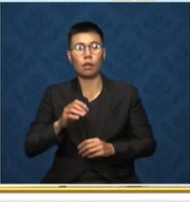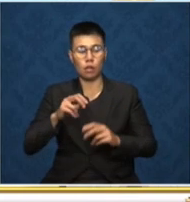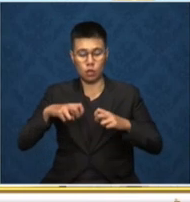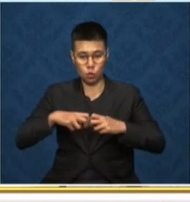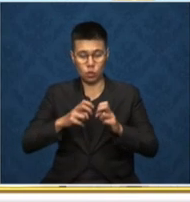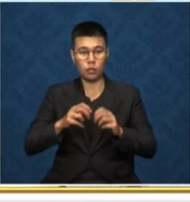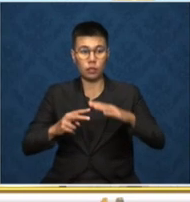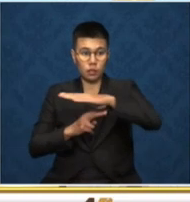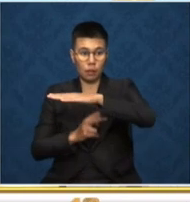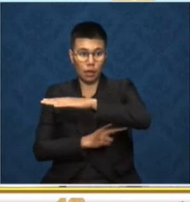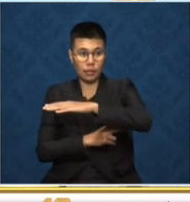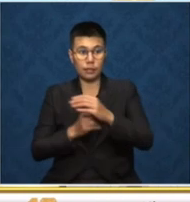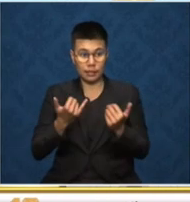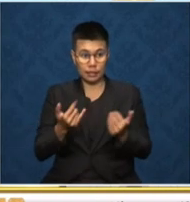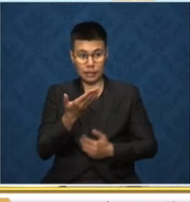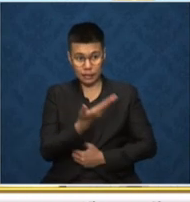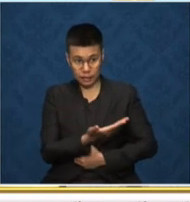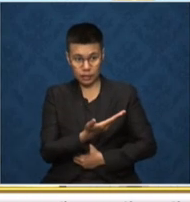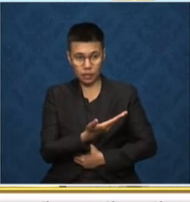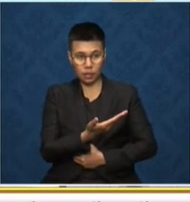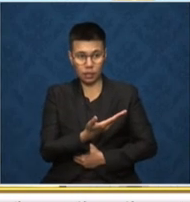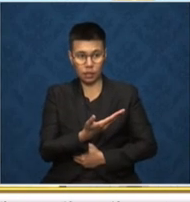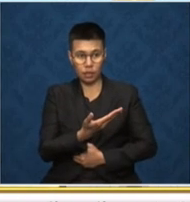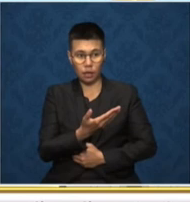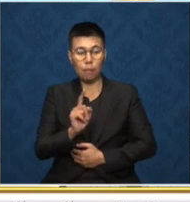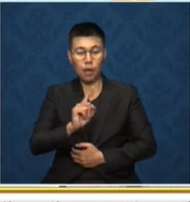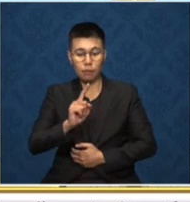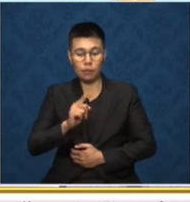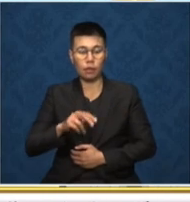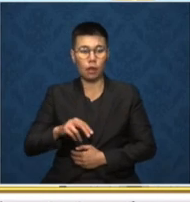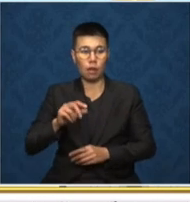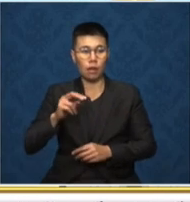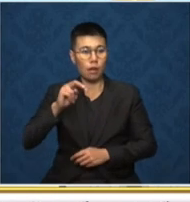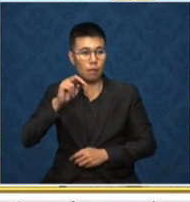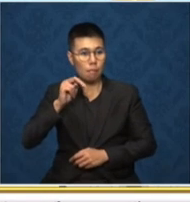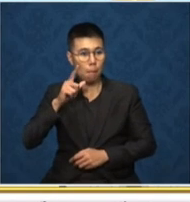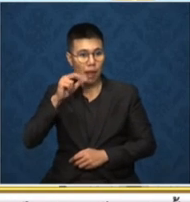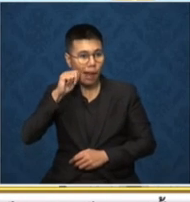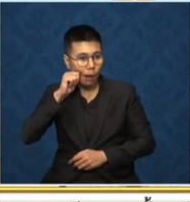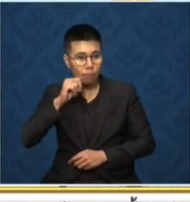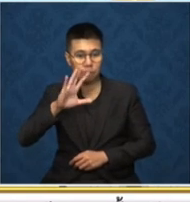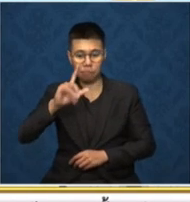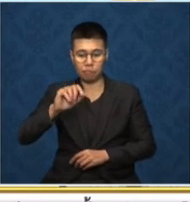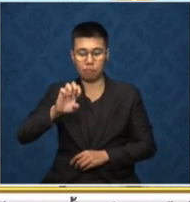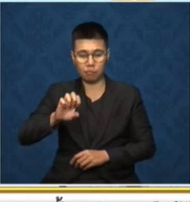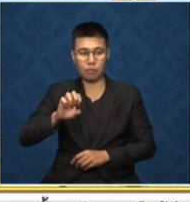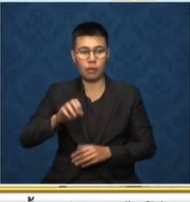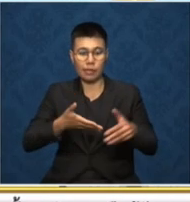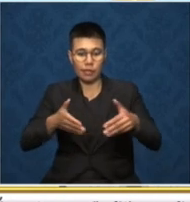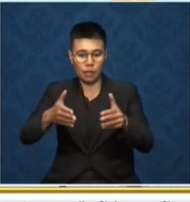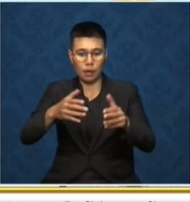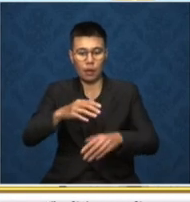แห่งนี้ใช้การสัญจรข้ามเพื่อไปยังลำน้ำชีข้ามไปทางฝั่งบุรีรัมย์ครับสะพานแห่งนี้สร้างเสร็